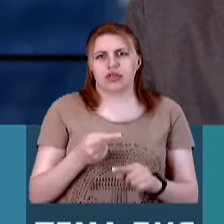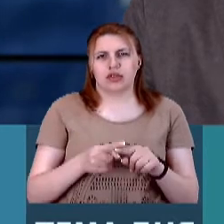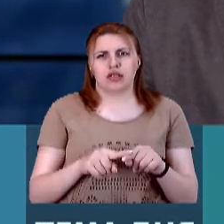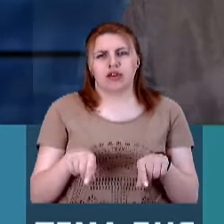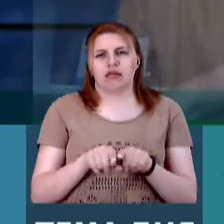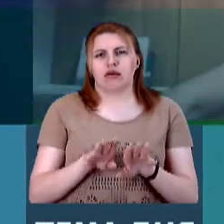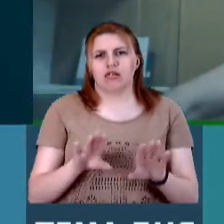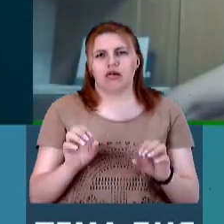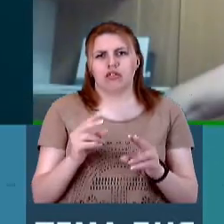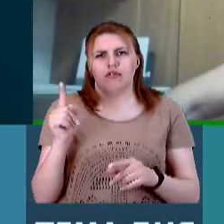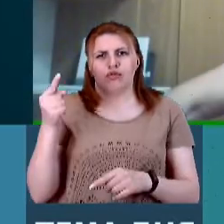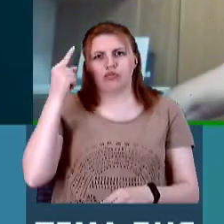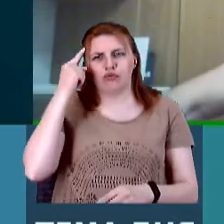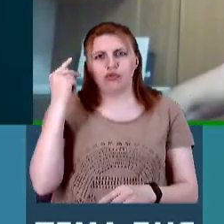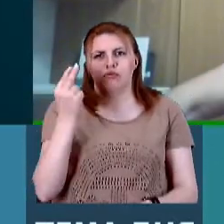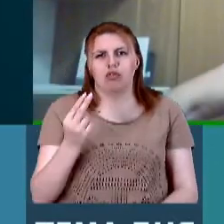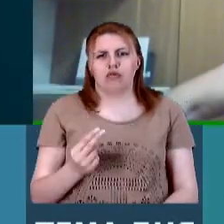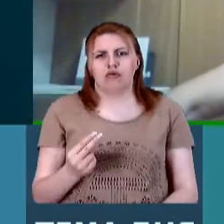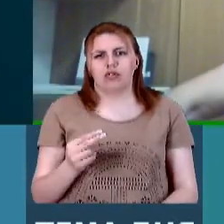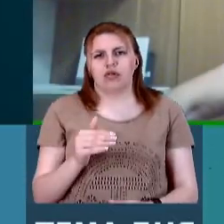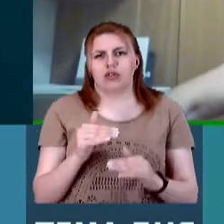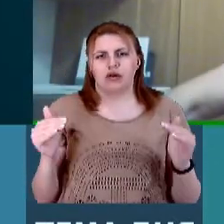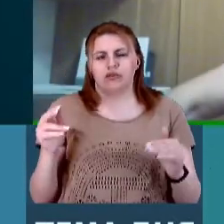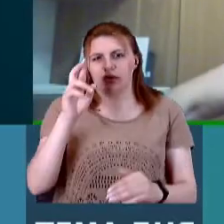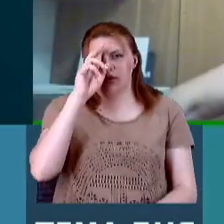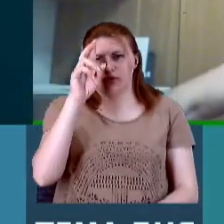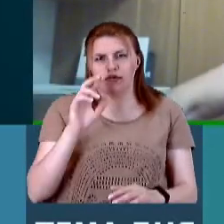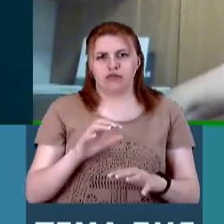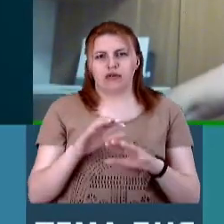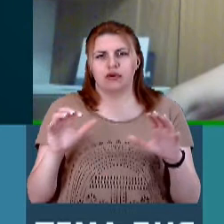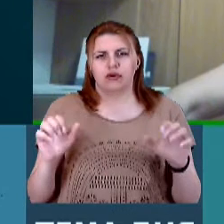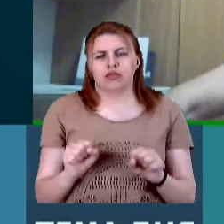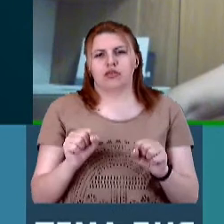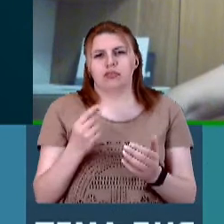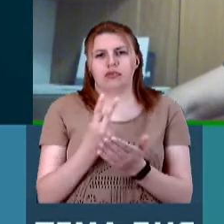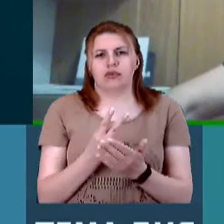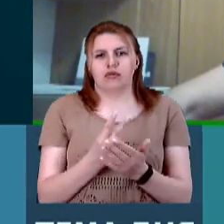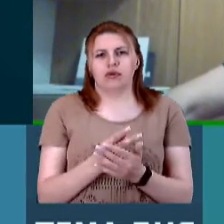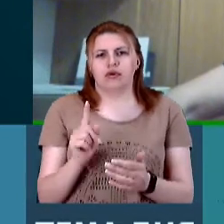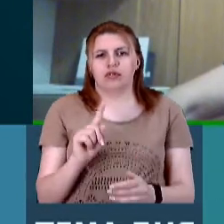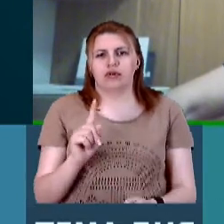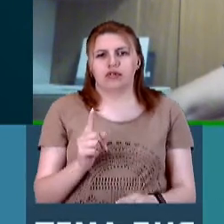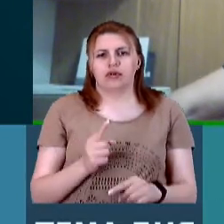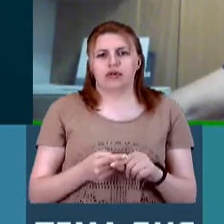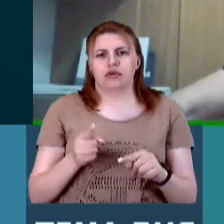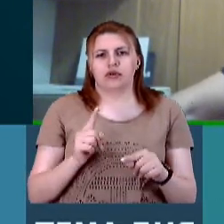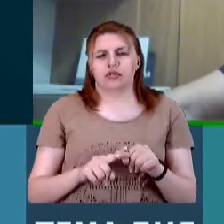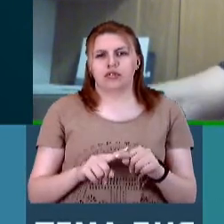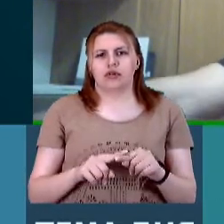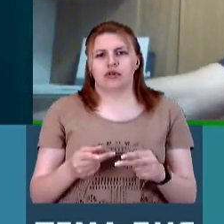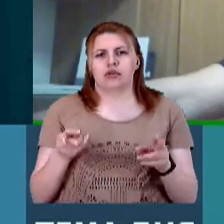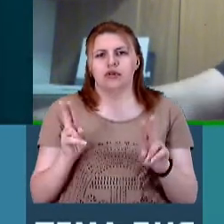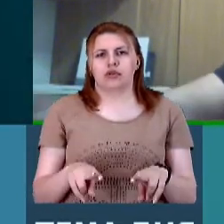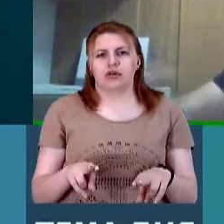І навіть на рівні державної влади останнє 22 червня показало, що ще залишаються ці рудименти радянських